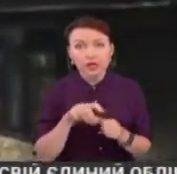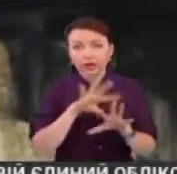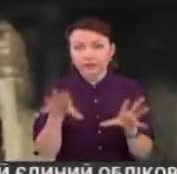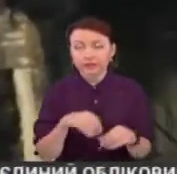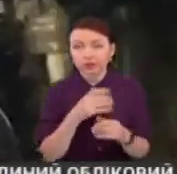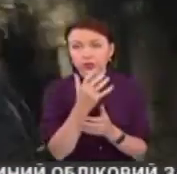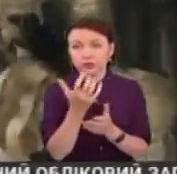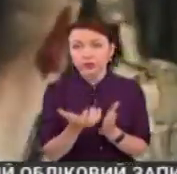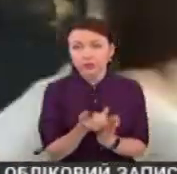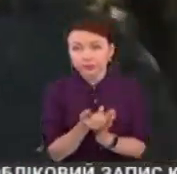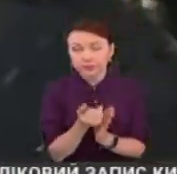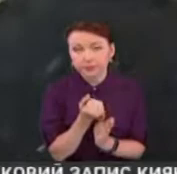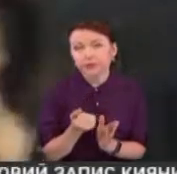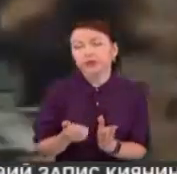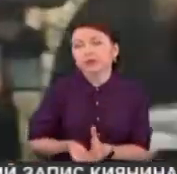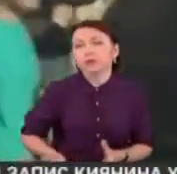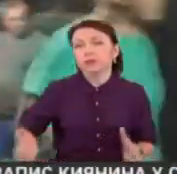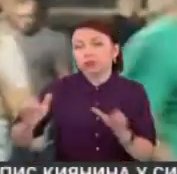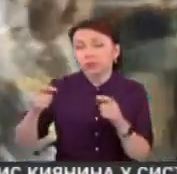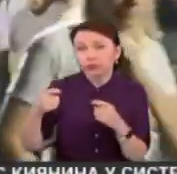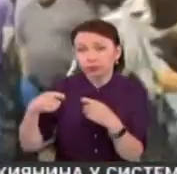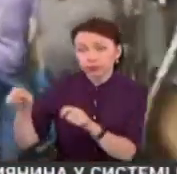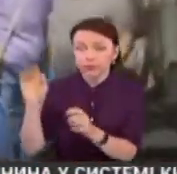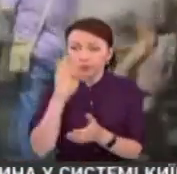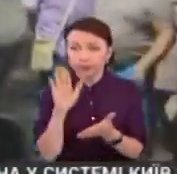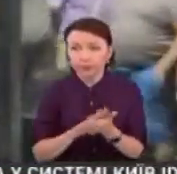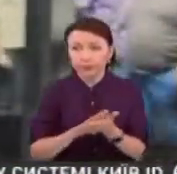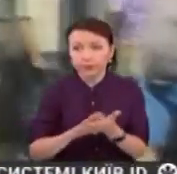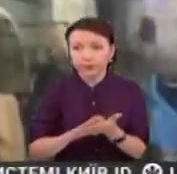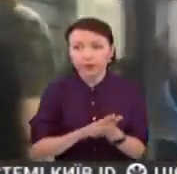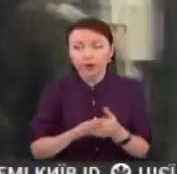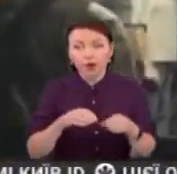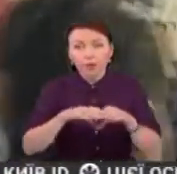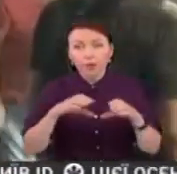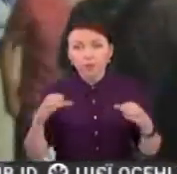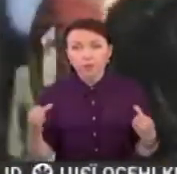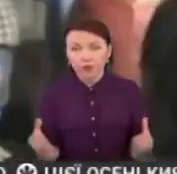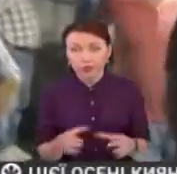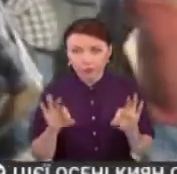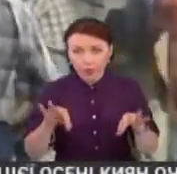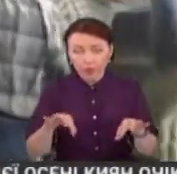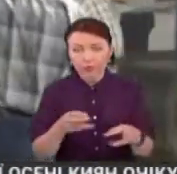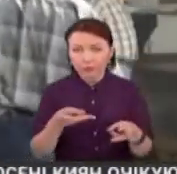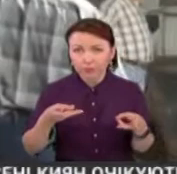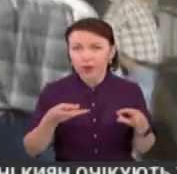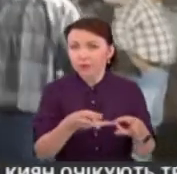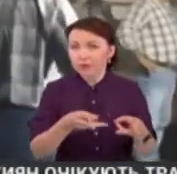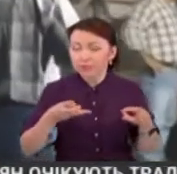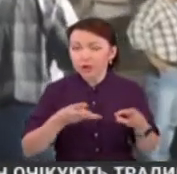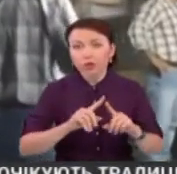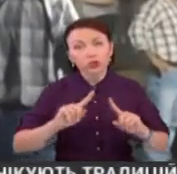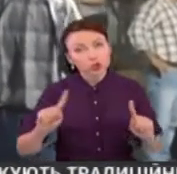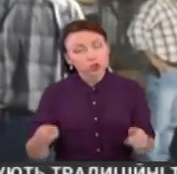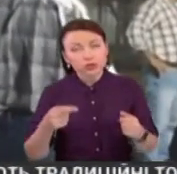у діжках для подальшої реалізації в тіні. Покришки перепалювали безперервно, створюючи